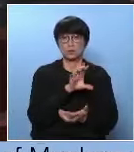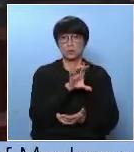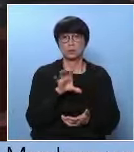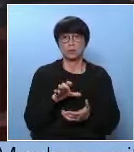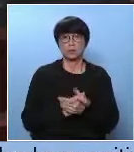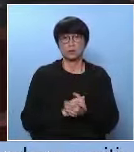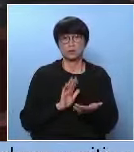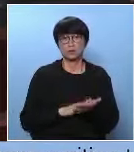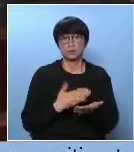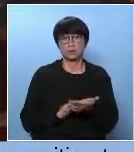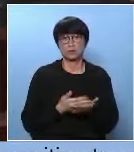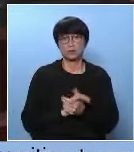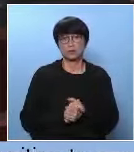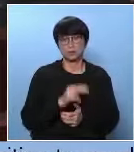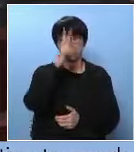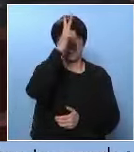考。但政府的立場呢除了開放呢還是積極的。多謝主席。